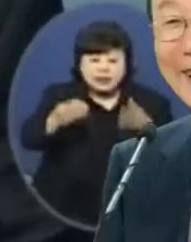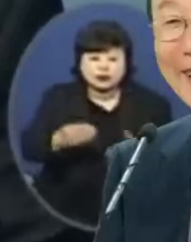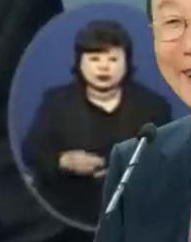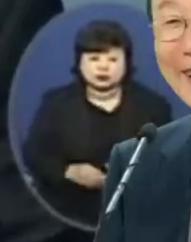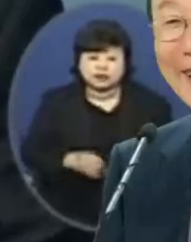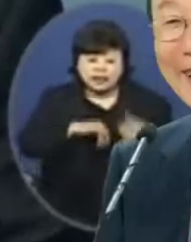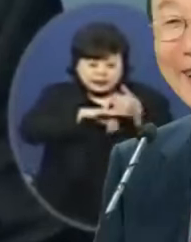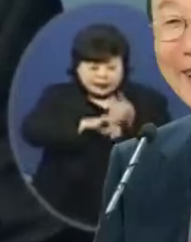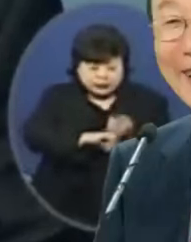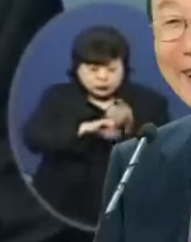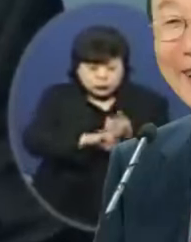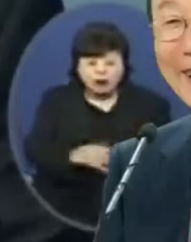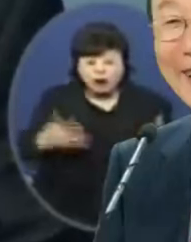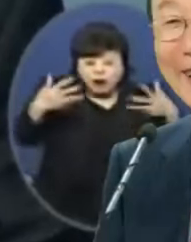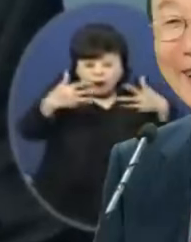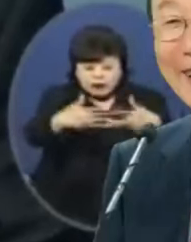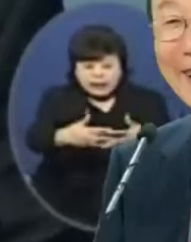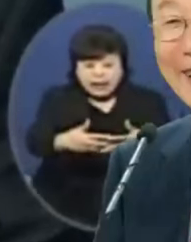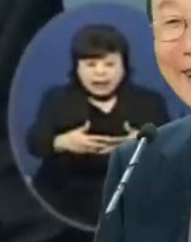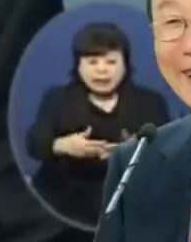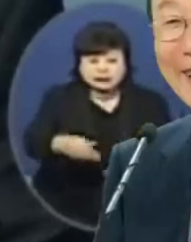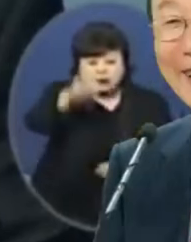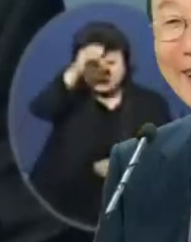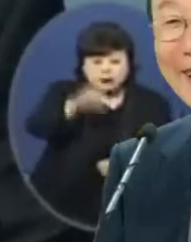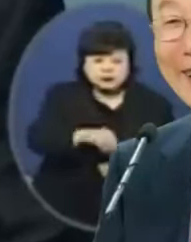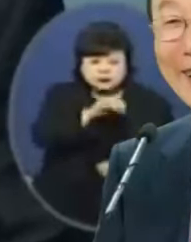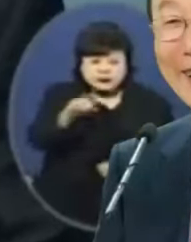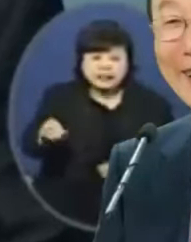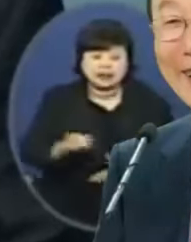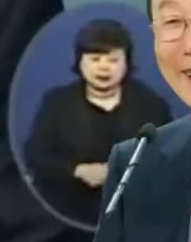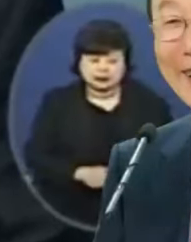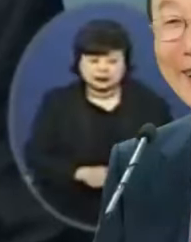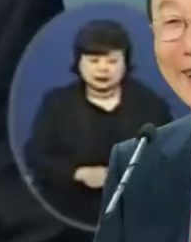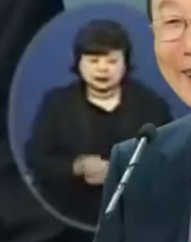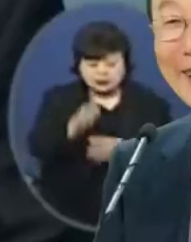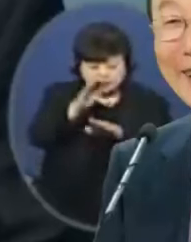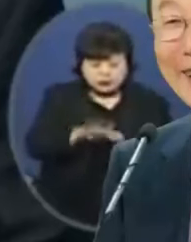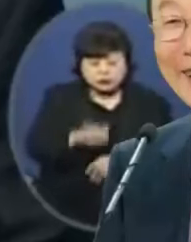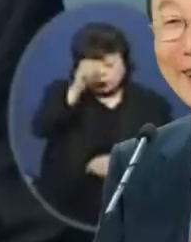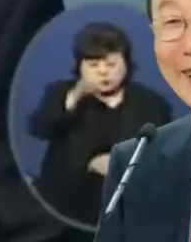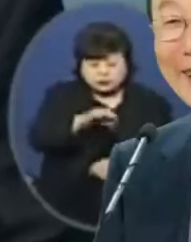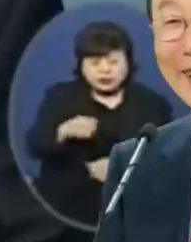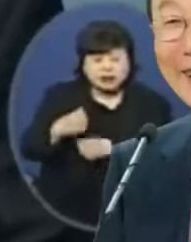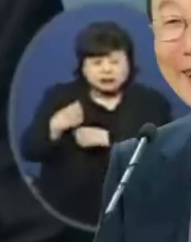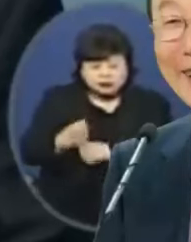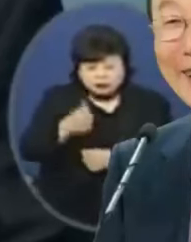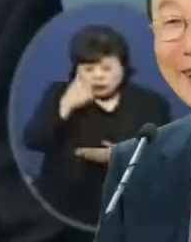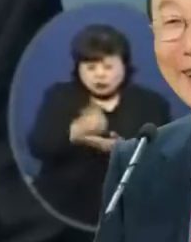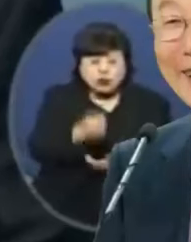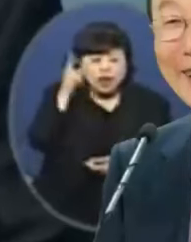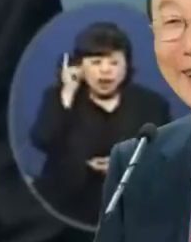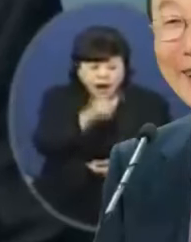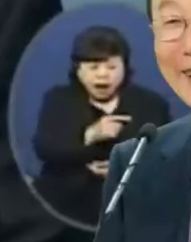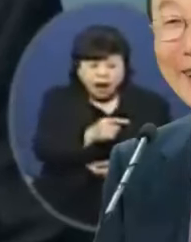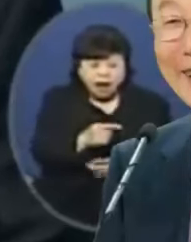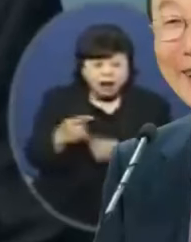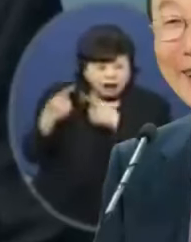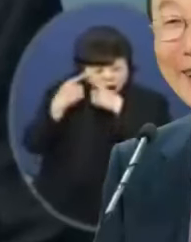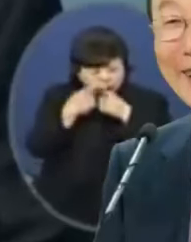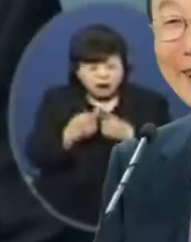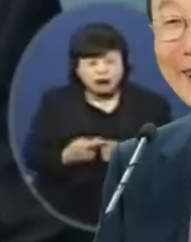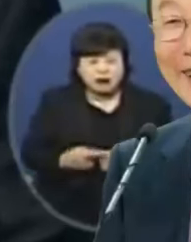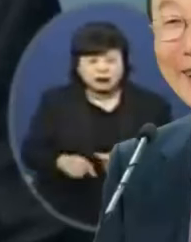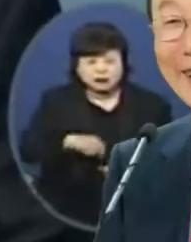언약을 맺은 것이 갈보리 십자가인 것입니다. 오늘 성도는 십자가를 짊어지고 죄악의 허물을 씻고